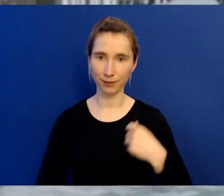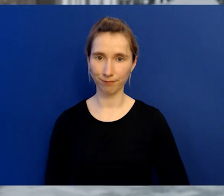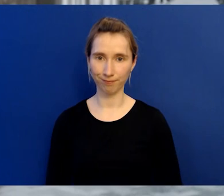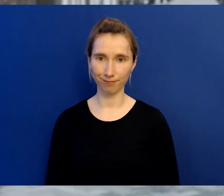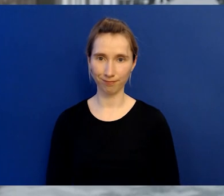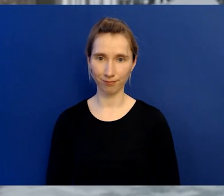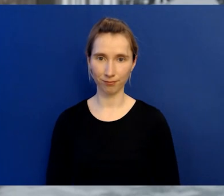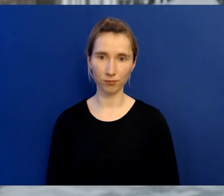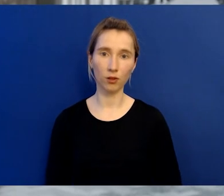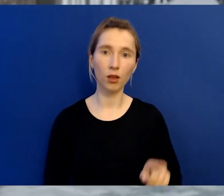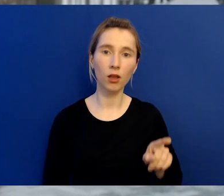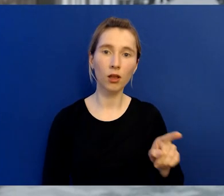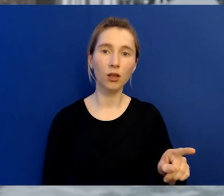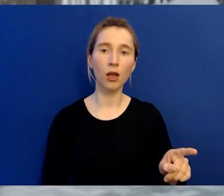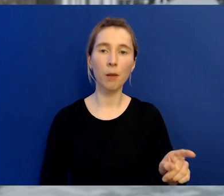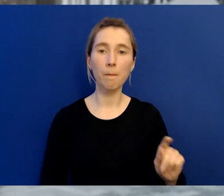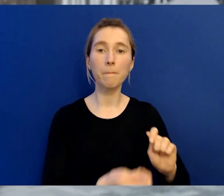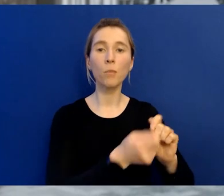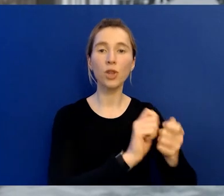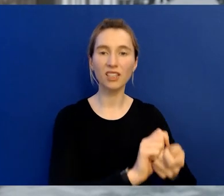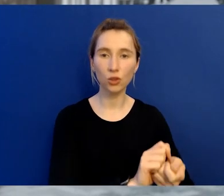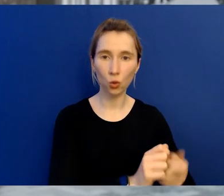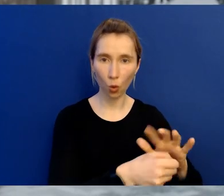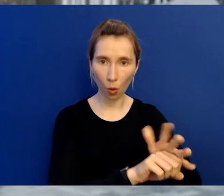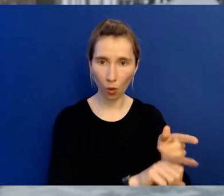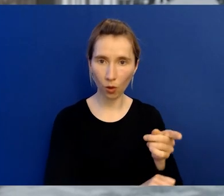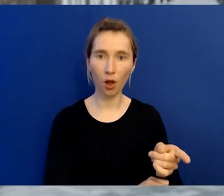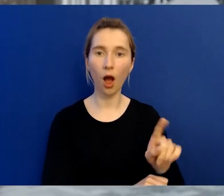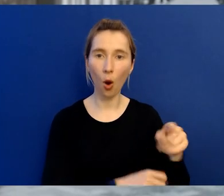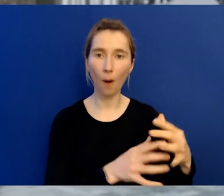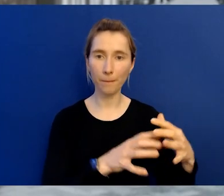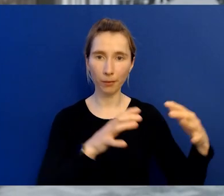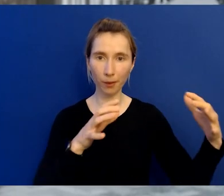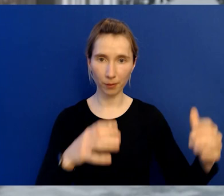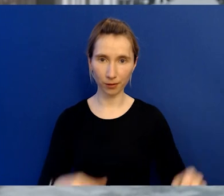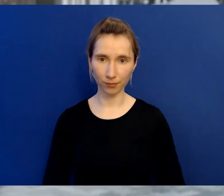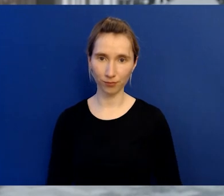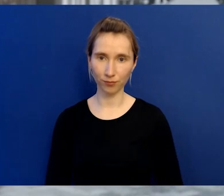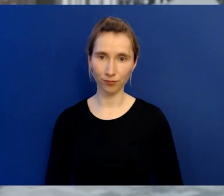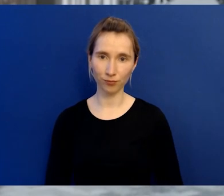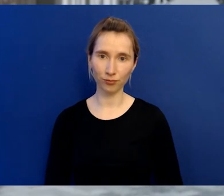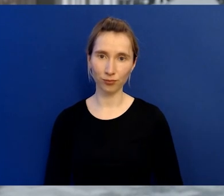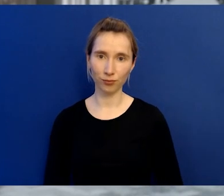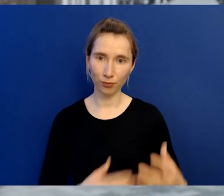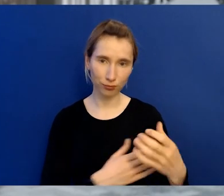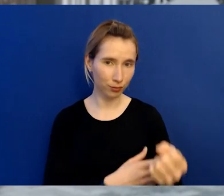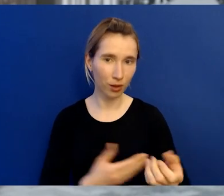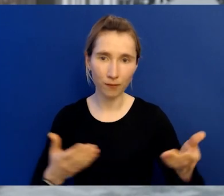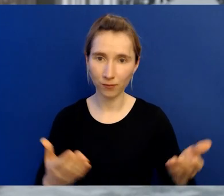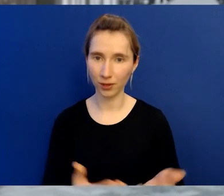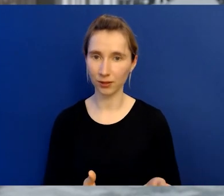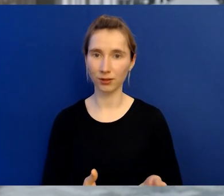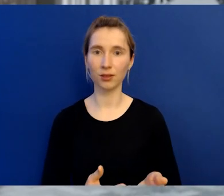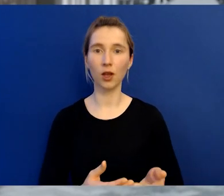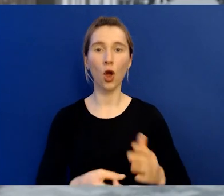die Anzahl der Mutationsfälle auch. Stand heute wissen wir, dass die Hälfte